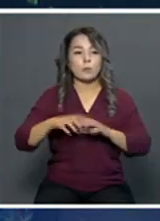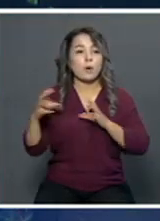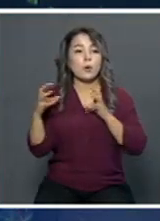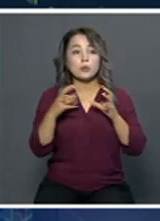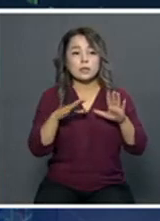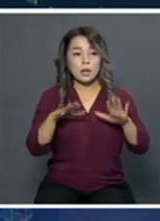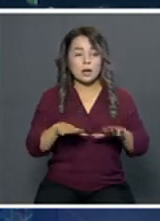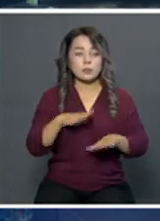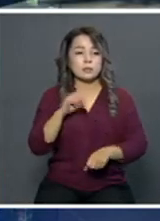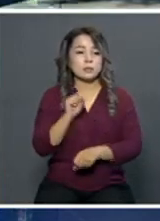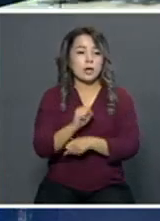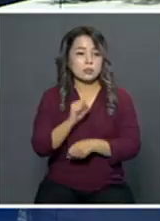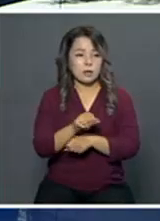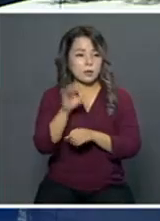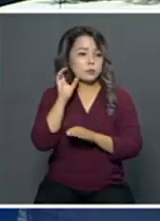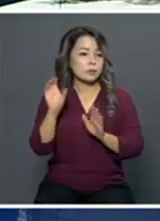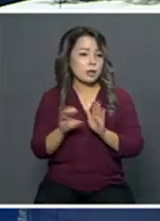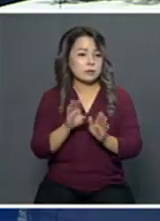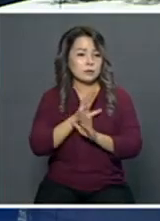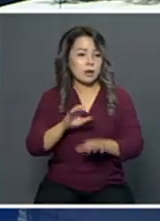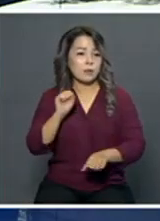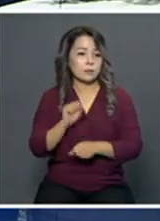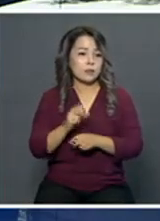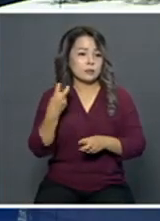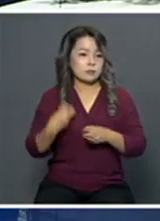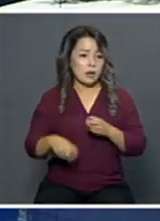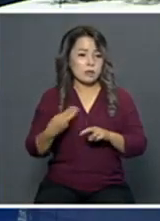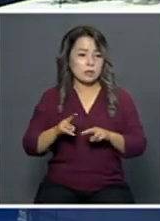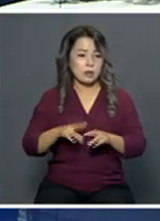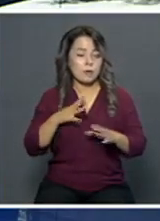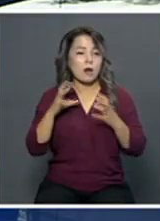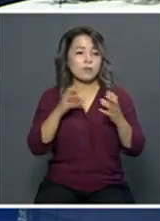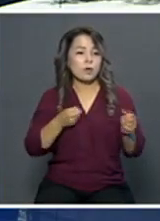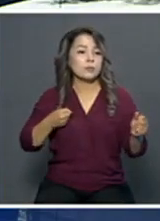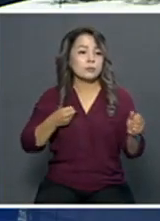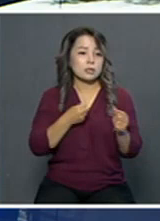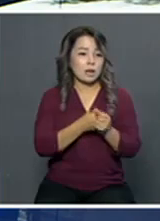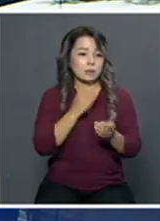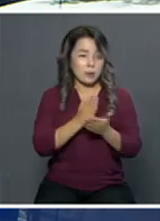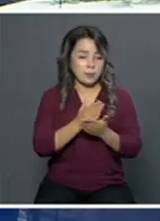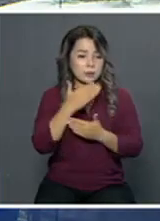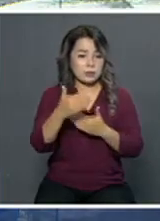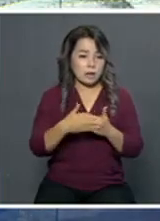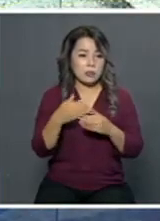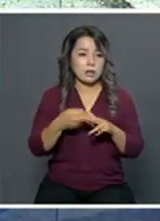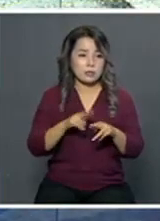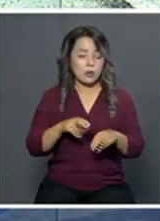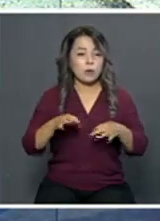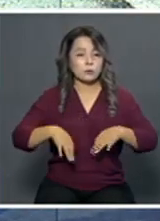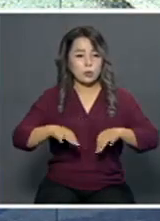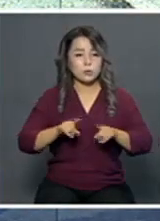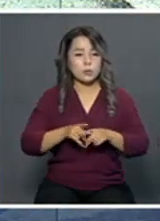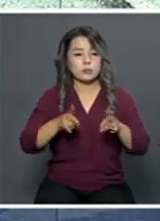көліктің тежеуші істен шыққан. Соның кесірінен алдында тұрған автобусқа барып соғылды. Жолаушылармен қатар көліктің жүргізушісі